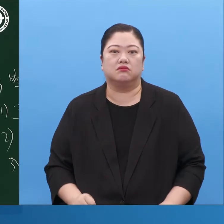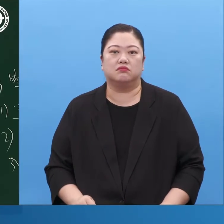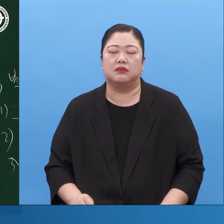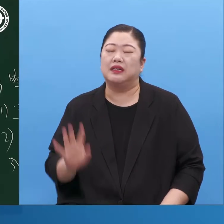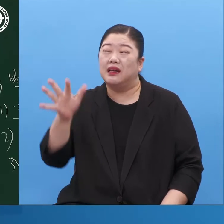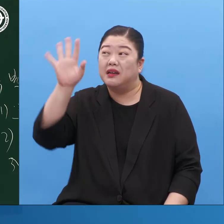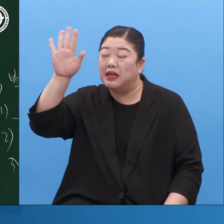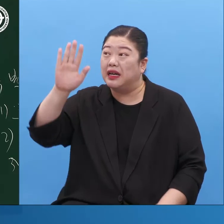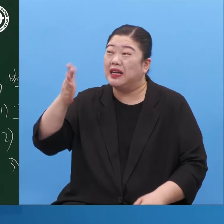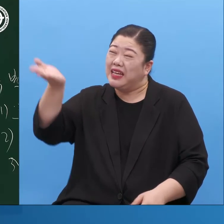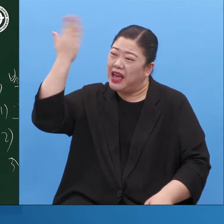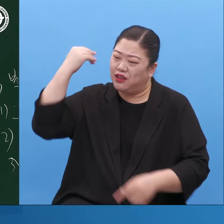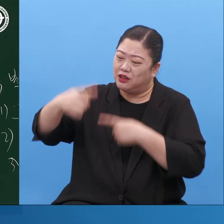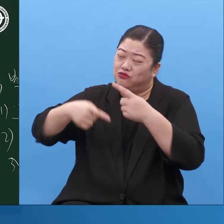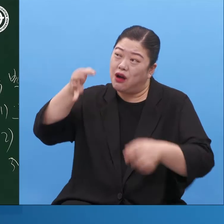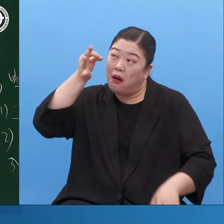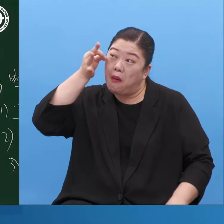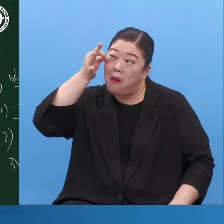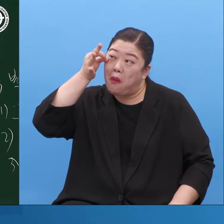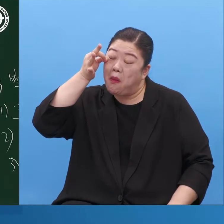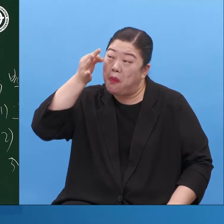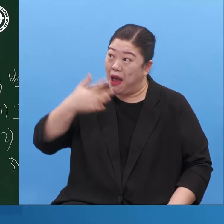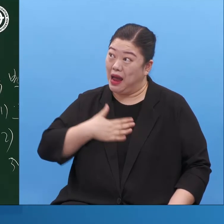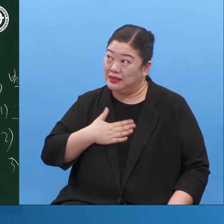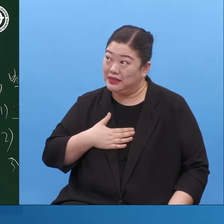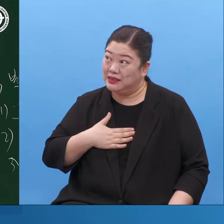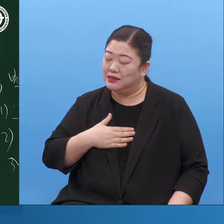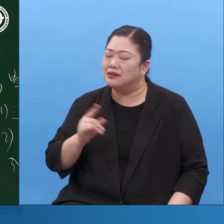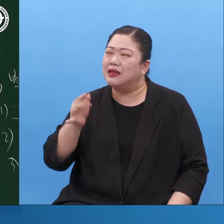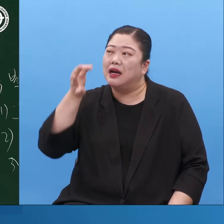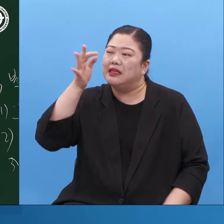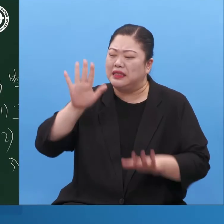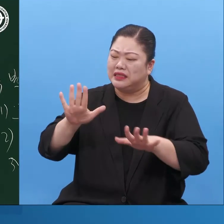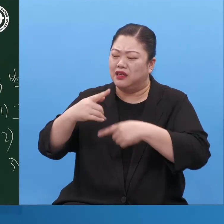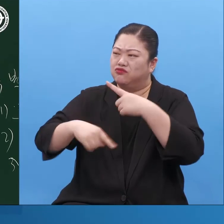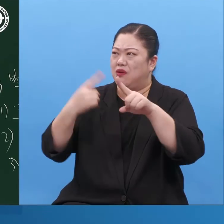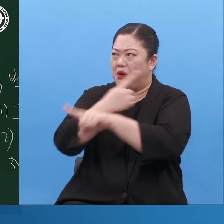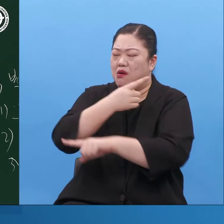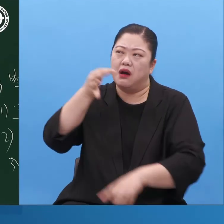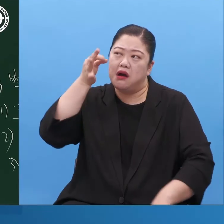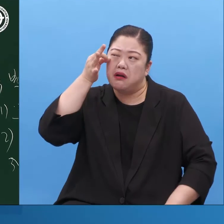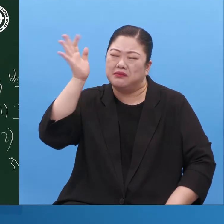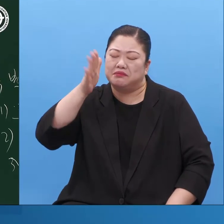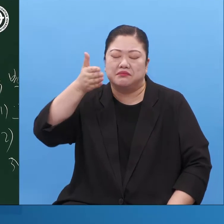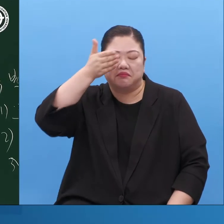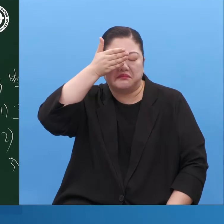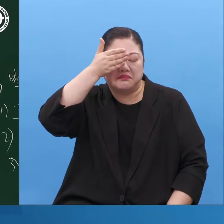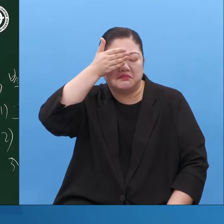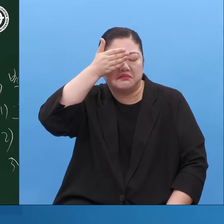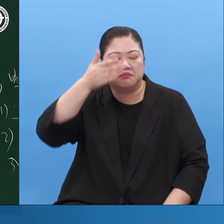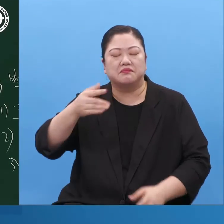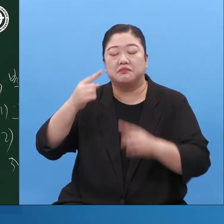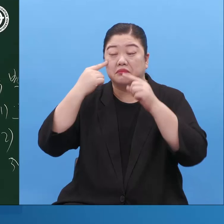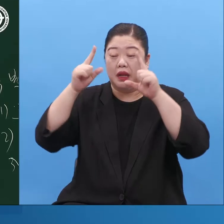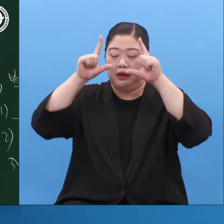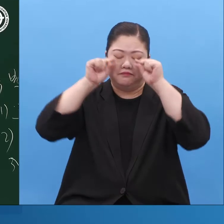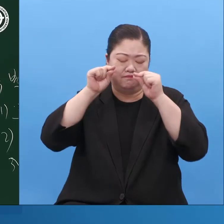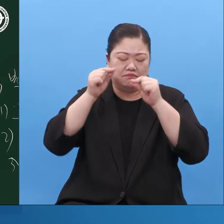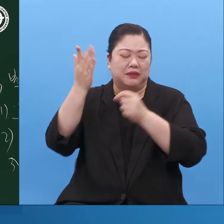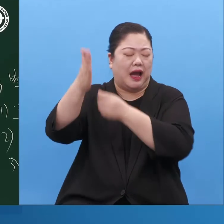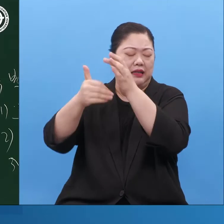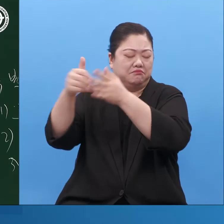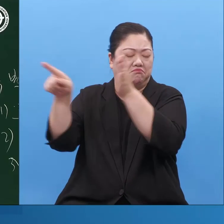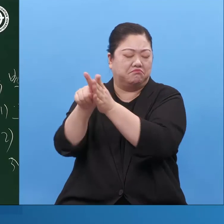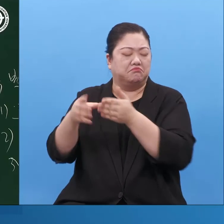원한다. 나는 하나님의 인도를 받고 싶다. 하나님이 내 길을 다 인도하시기 때문에 그것만 보고